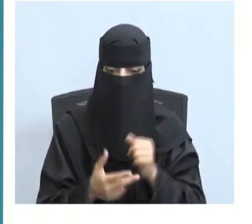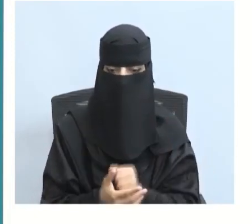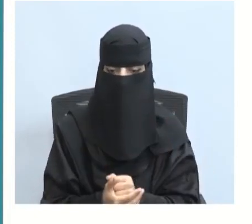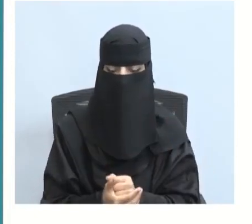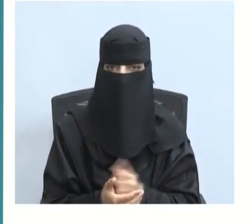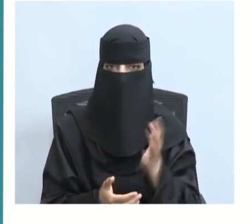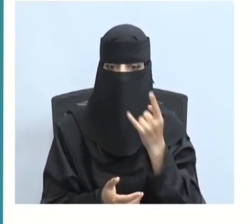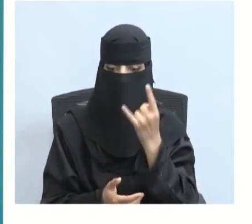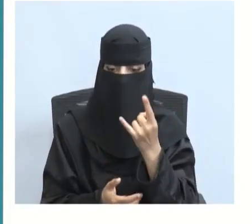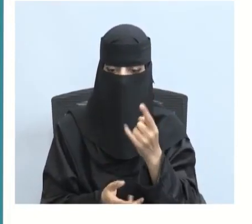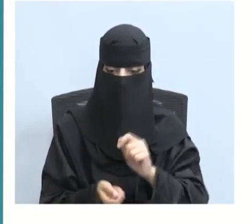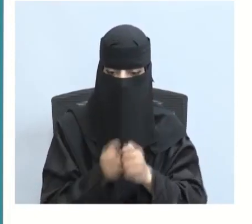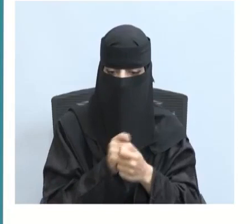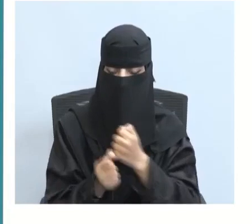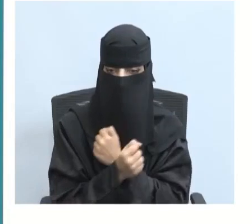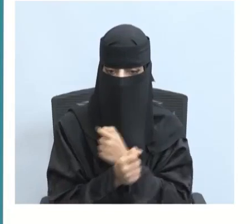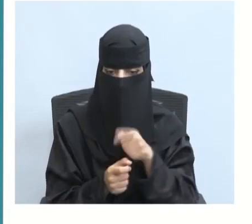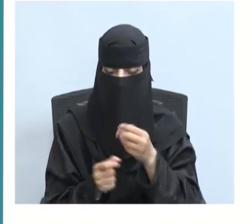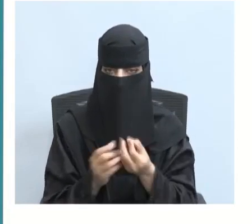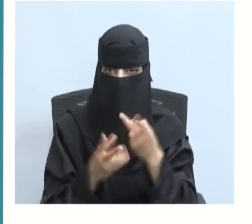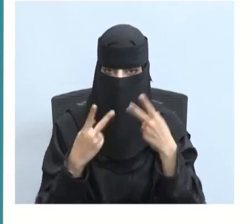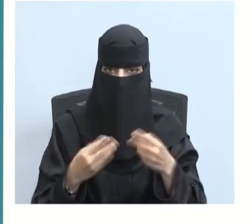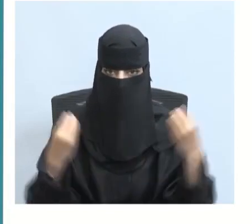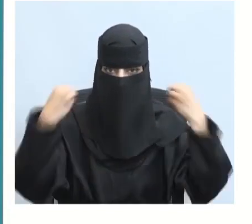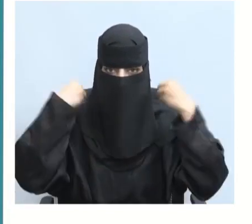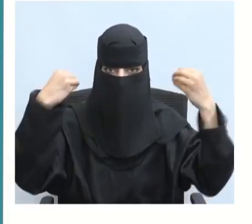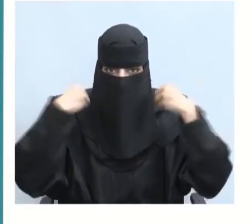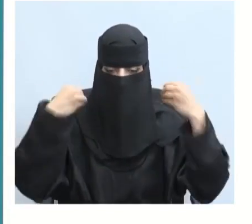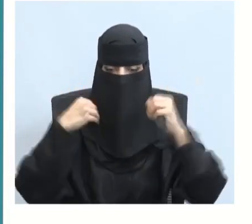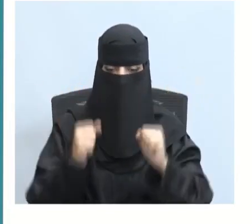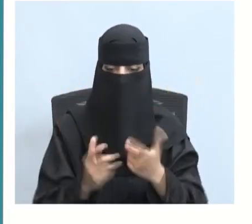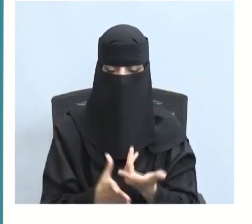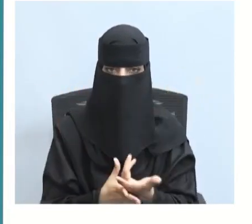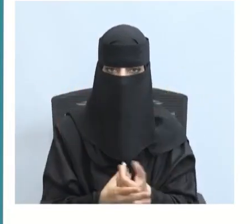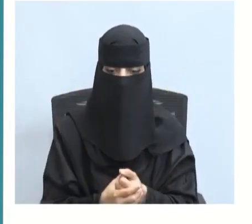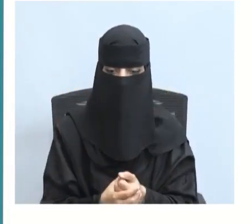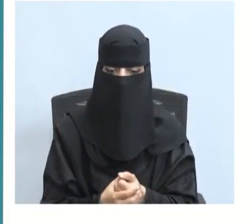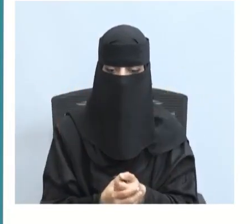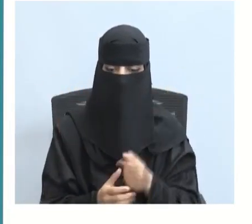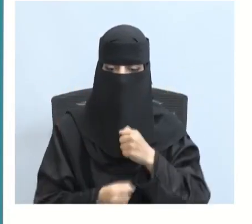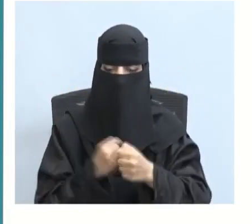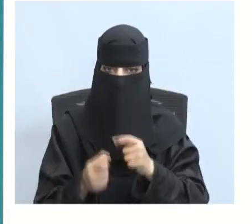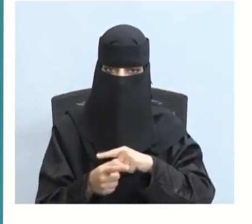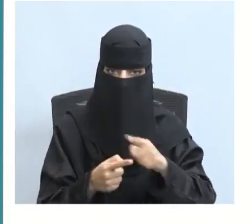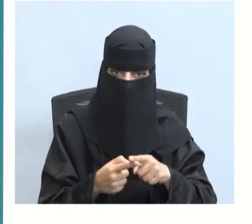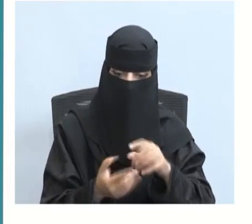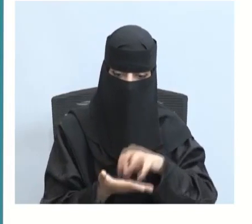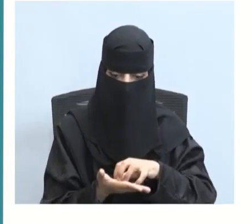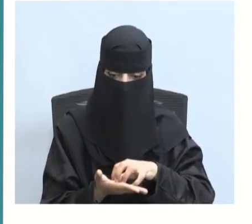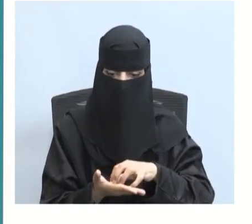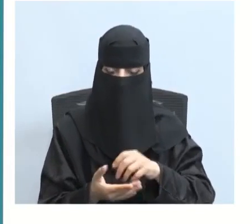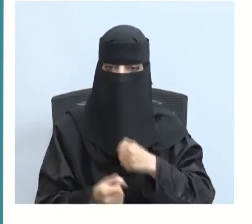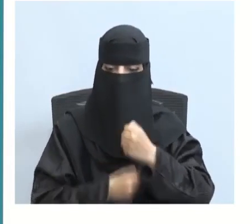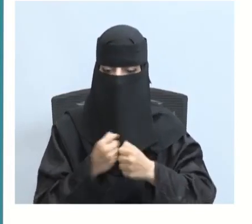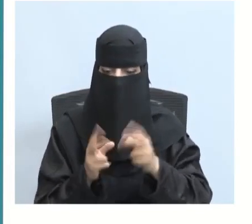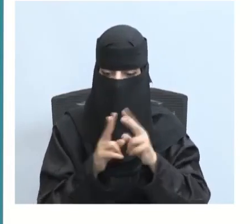اشعاعيه ما تحولات الطاقه التي تحدث في العضلات حركيه وضع